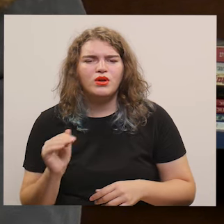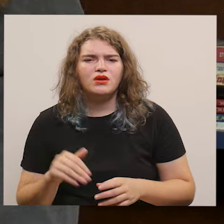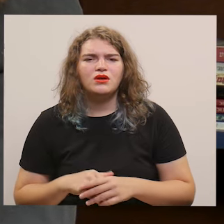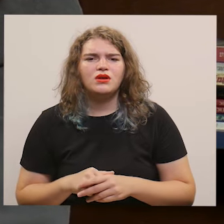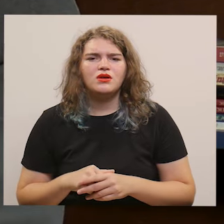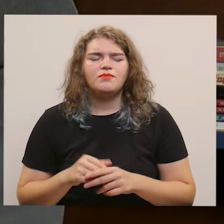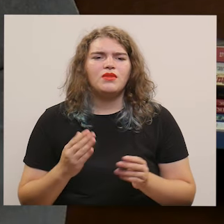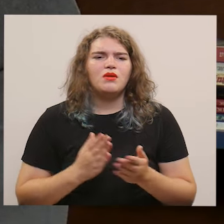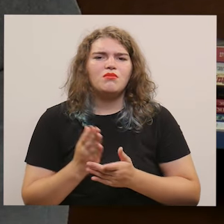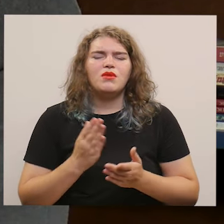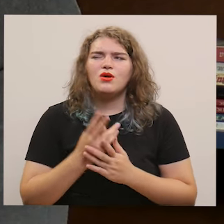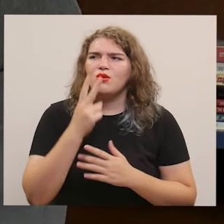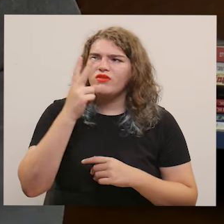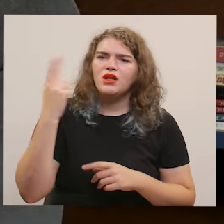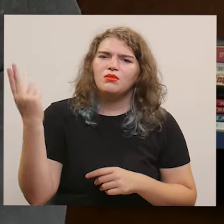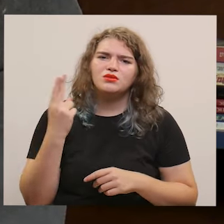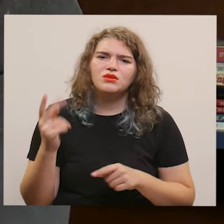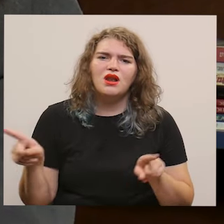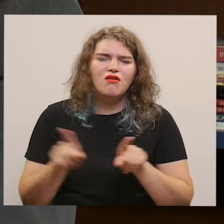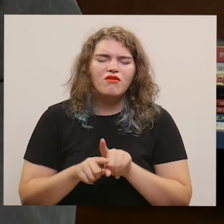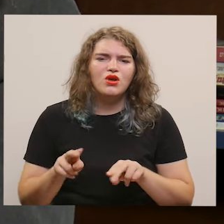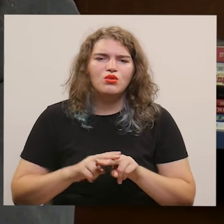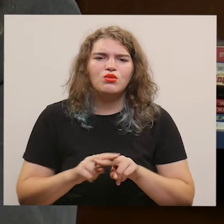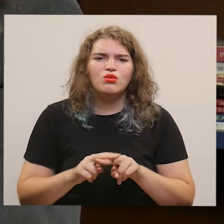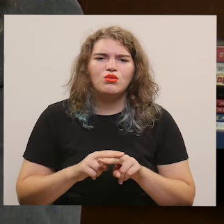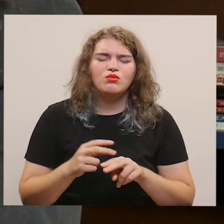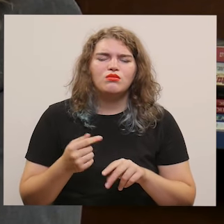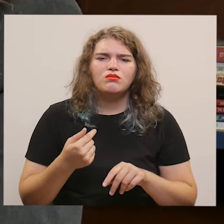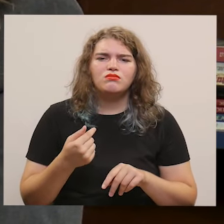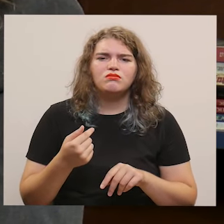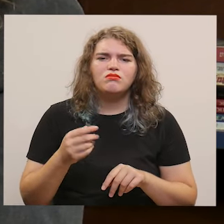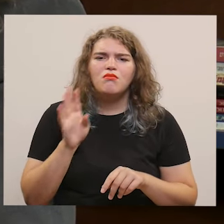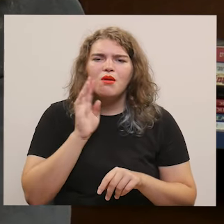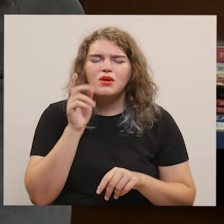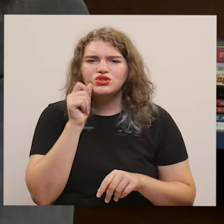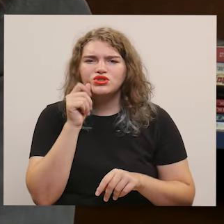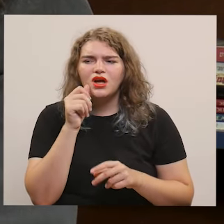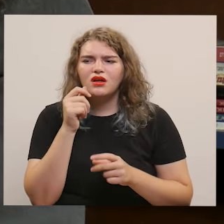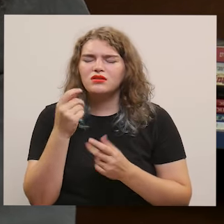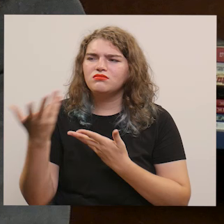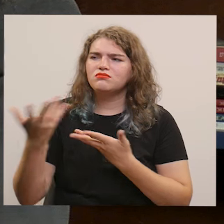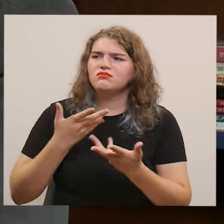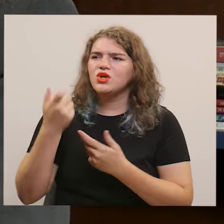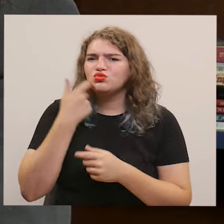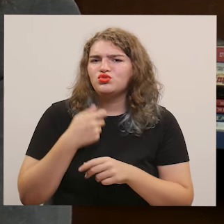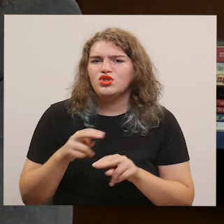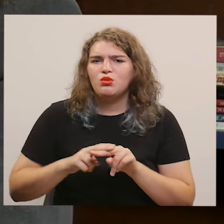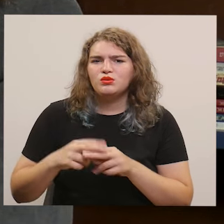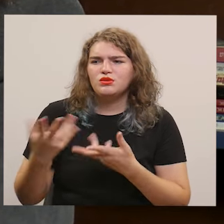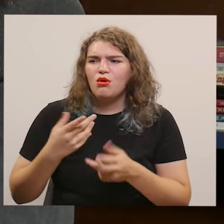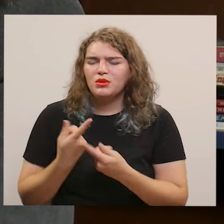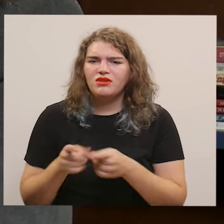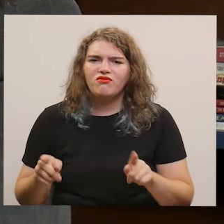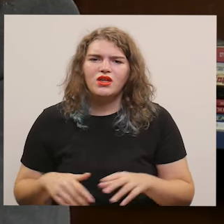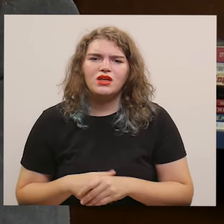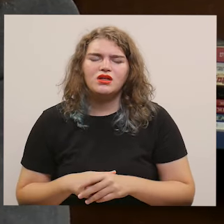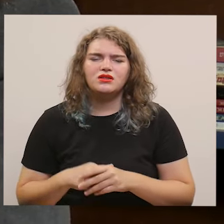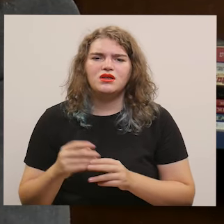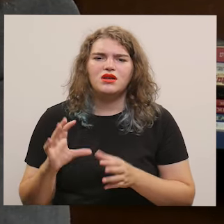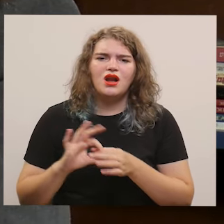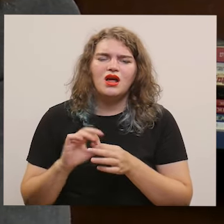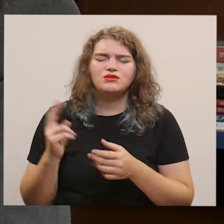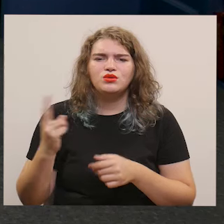mă raportam la Dumnezeu exact așa cum cu mine s-au raportat părinții mei. Nu știam să am o altă abordare în ce privește